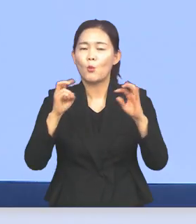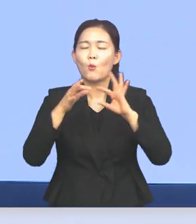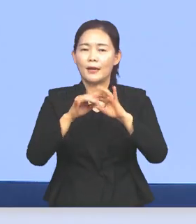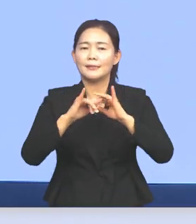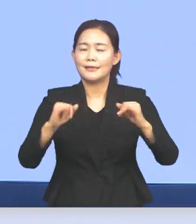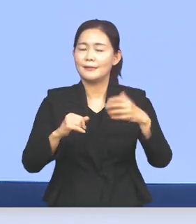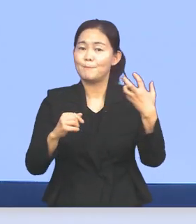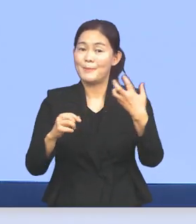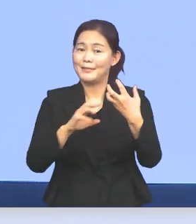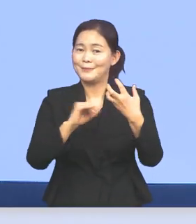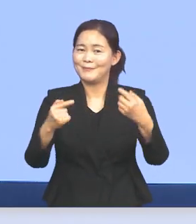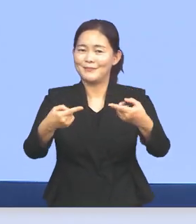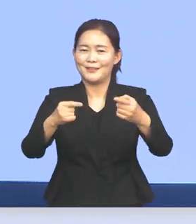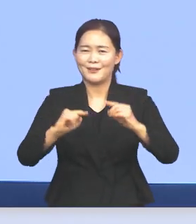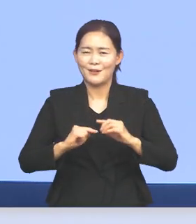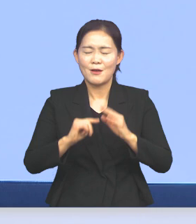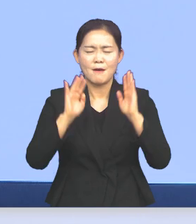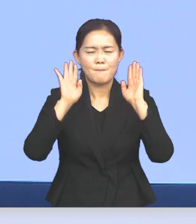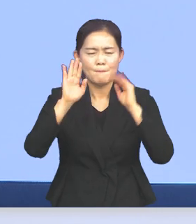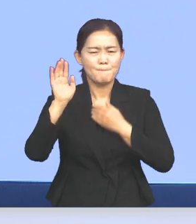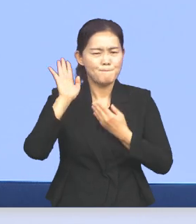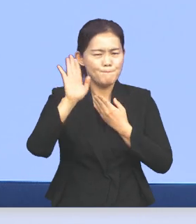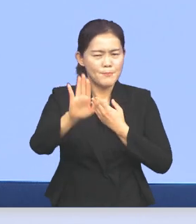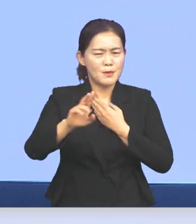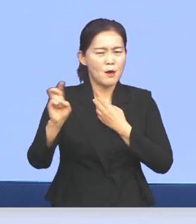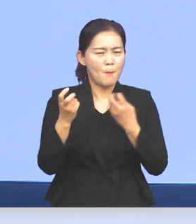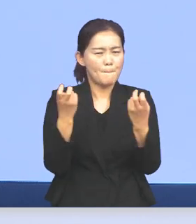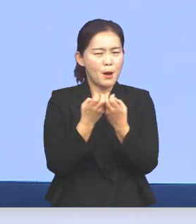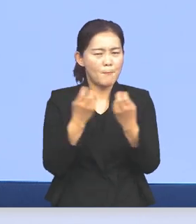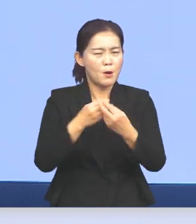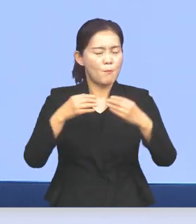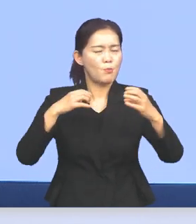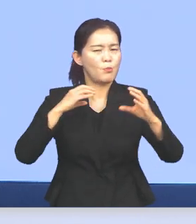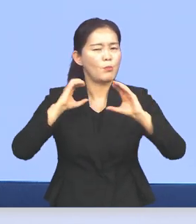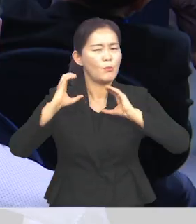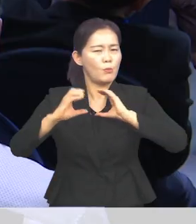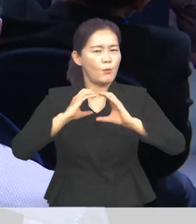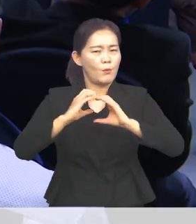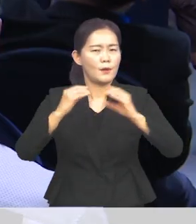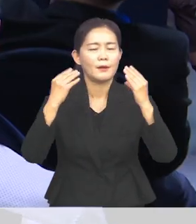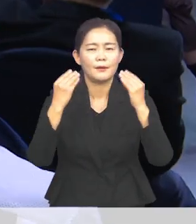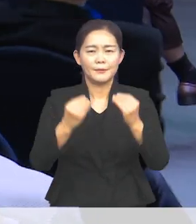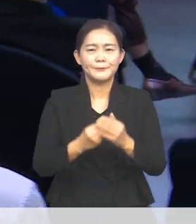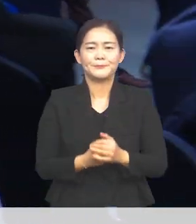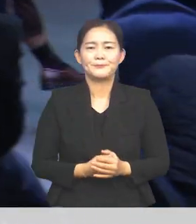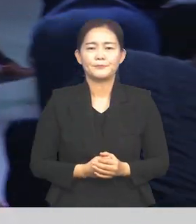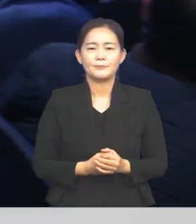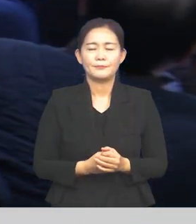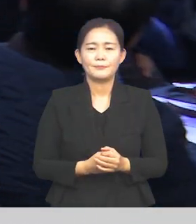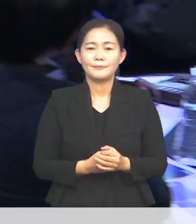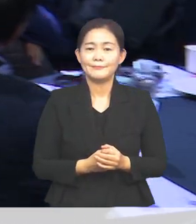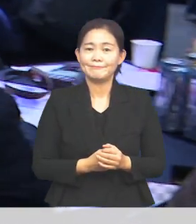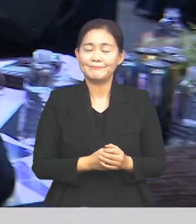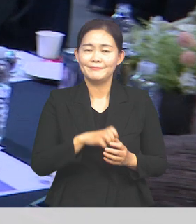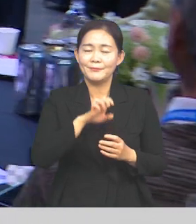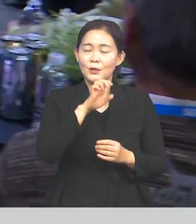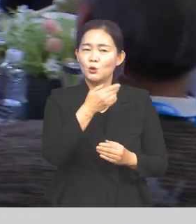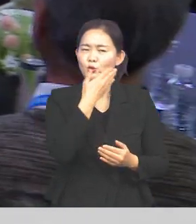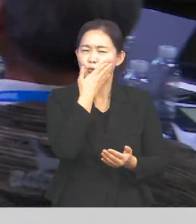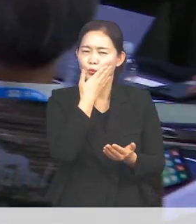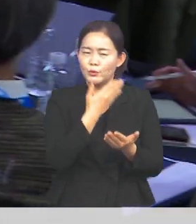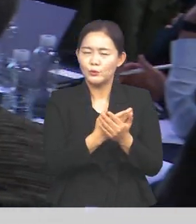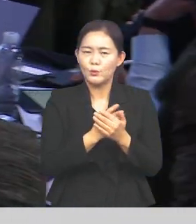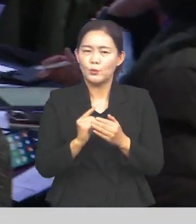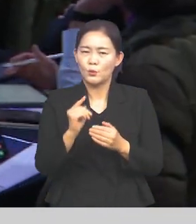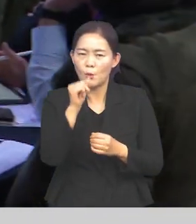참석해 환경과 관련한 ESG 동향과 미래 대응 방향에 대해 논의했습니다. 특히 세미나에서는 ESG 경영의